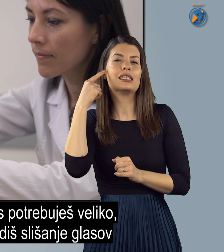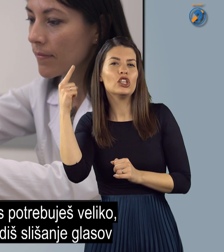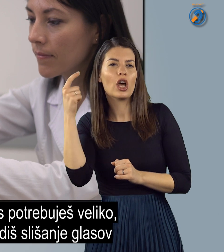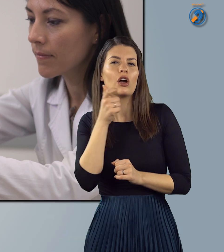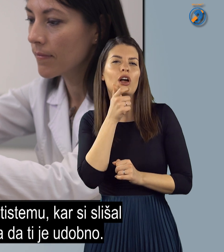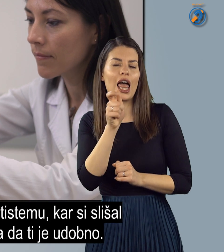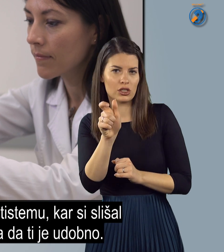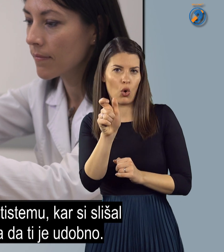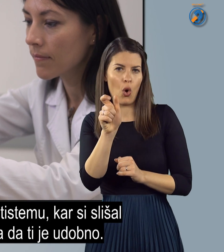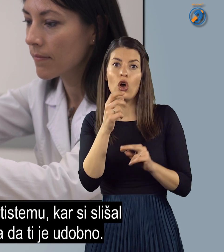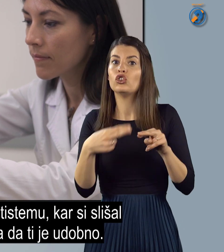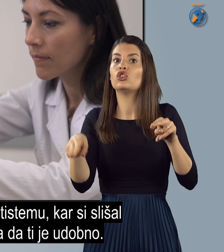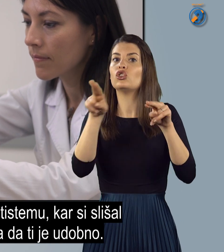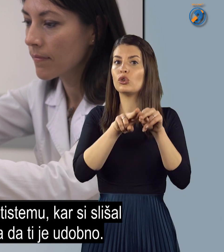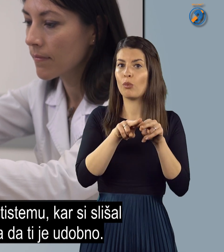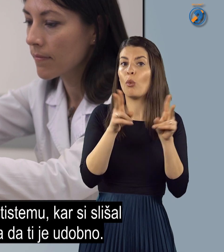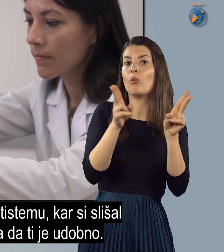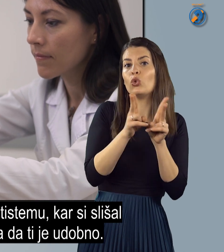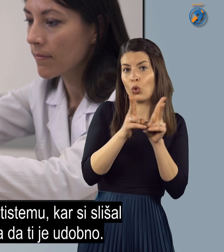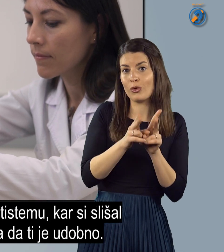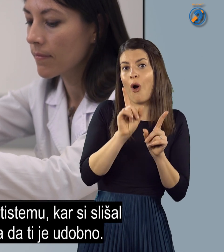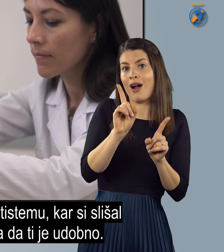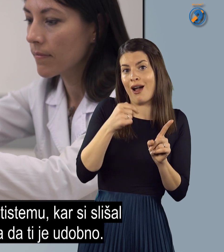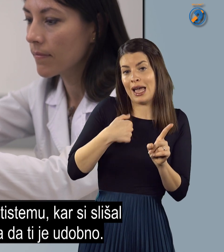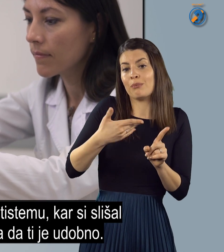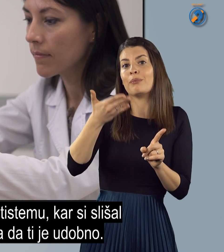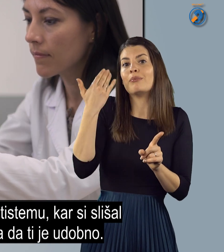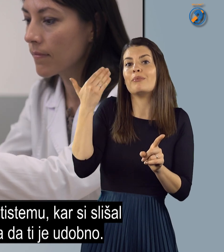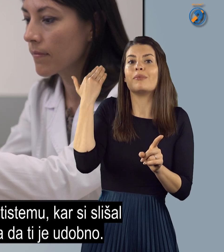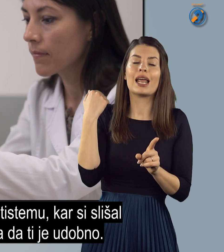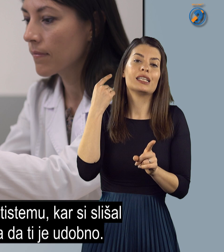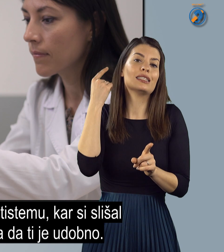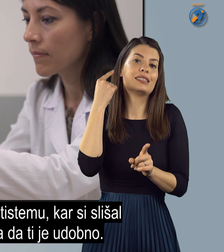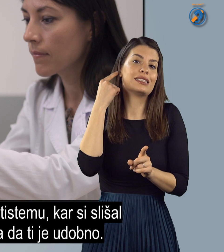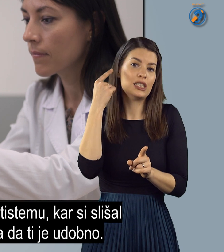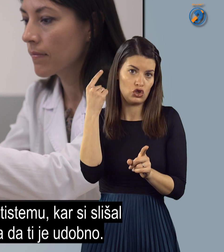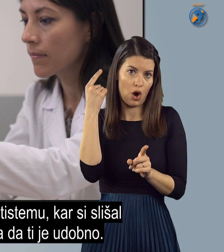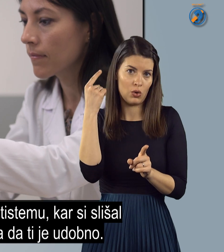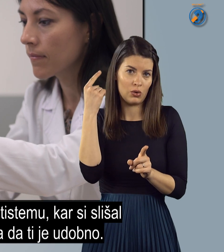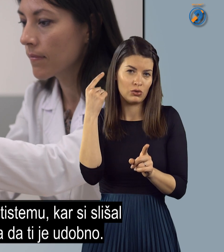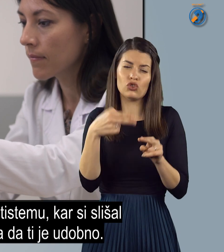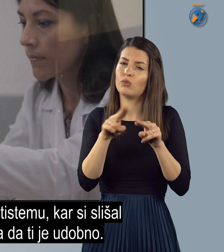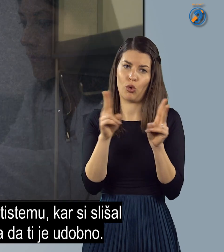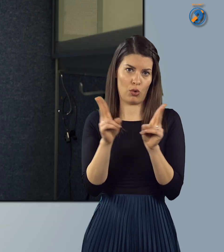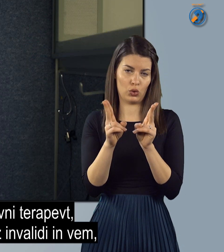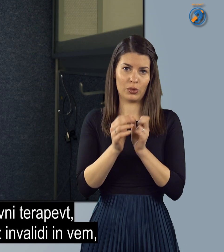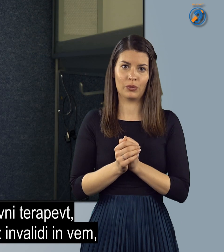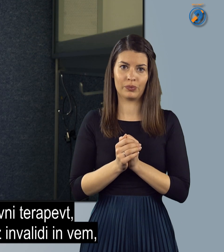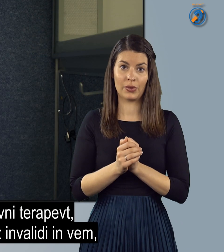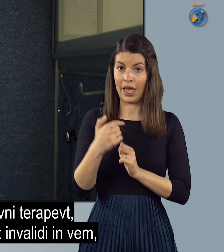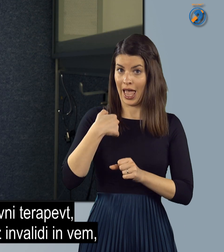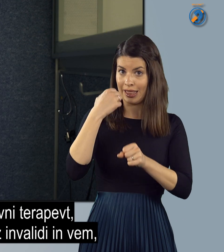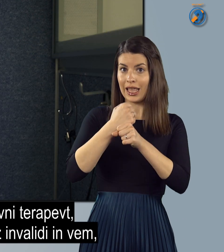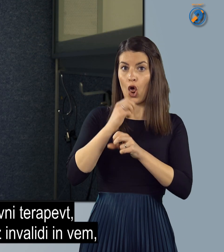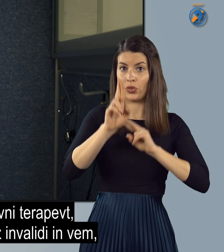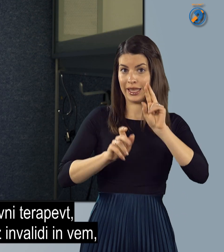slišanje glasov čim bolj podobno tistemu, kar si ti slišal nekoč, oziroma da je tebi udobno. Sem pač